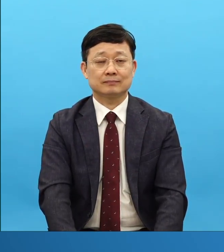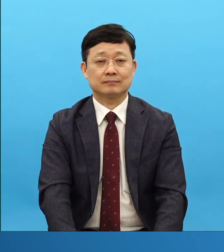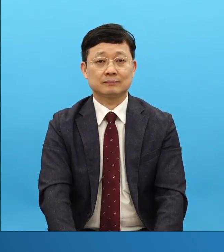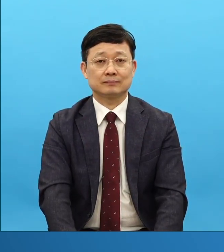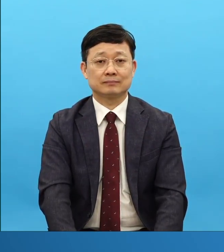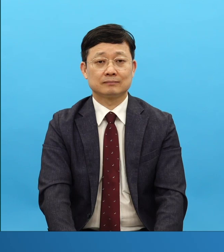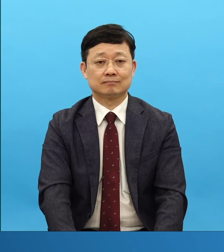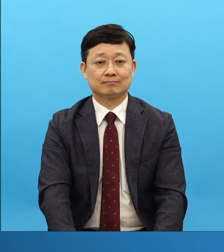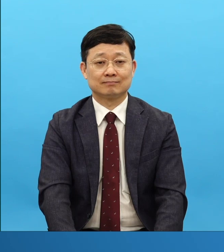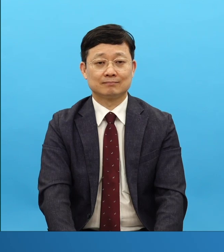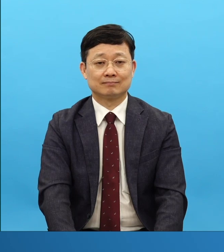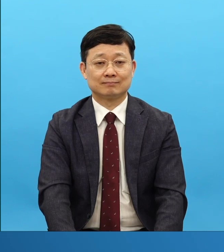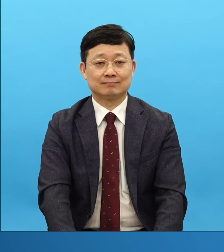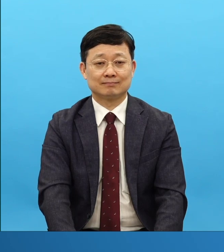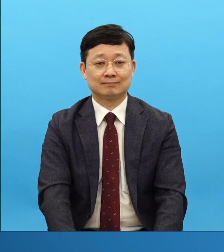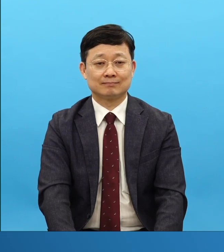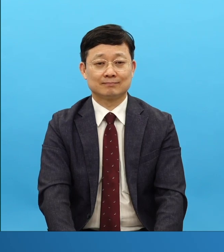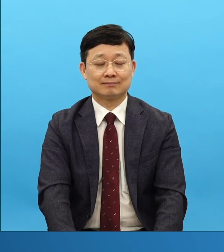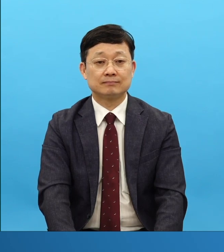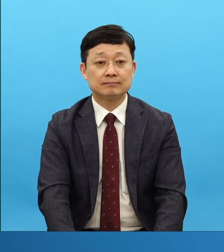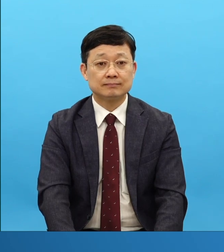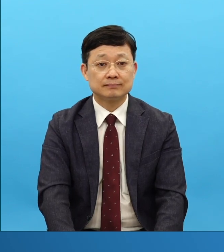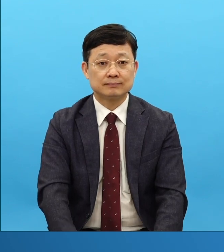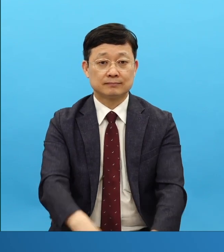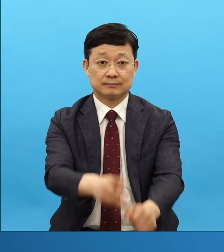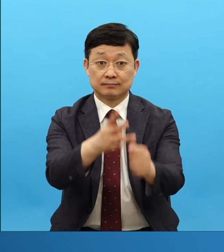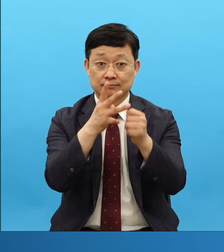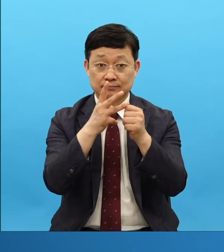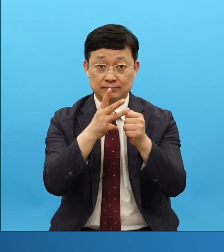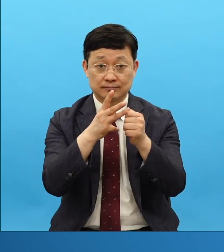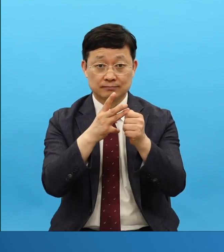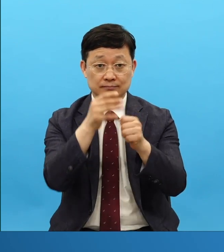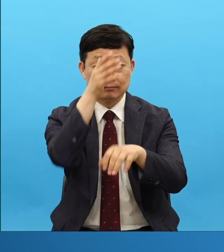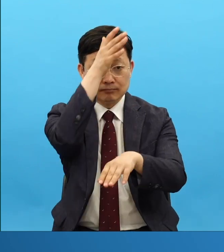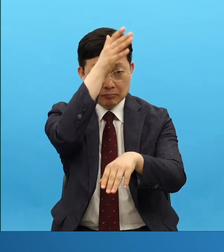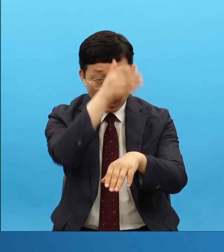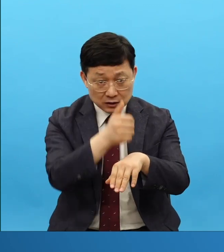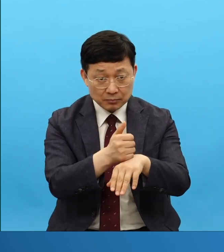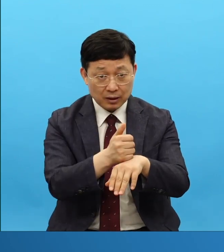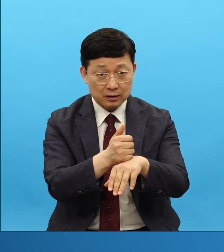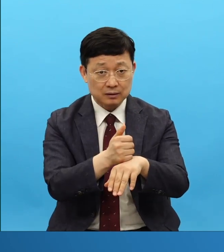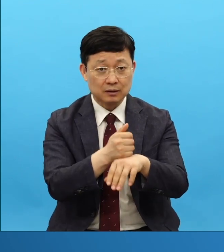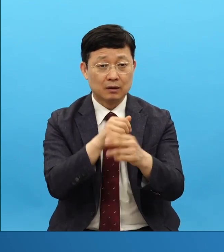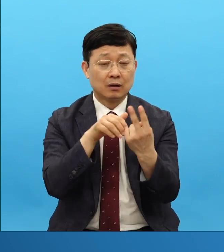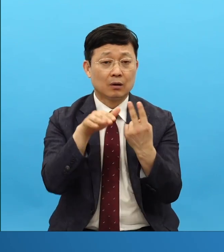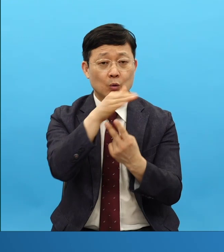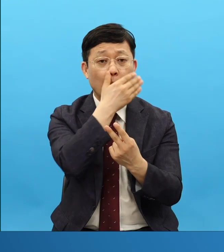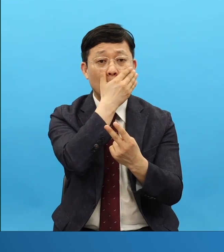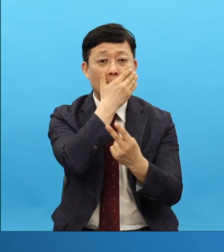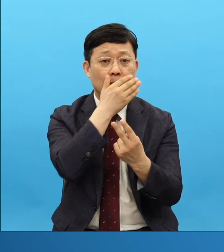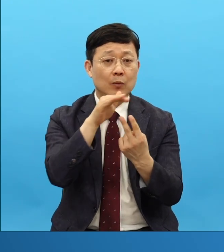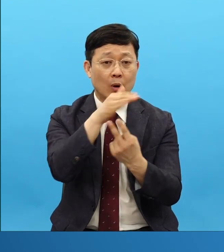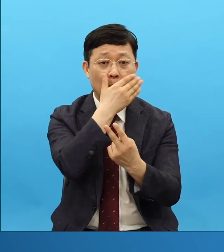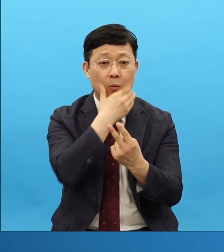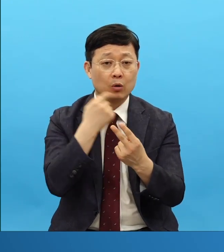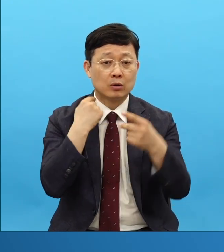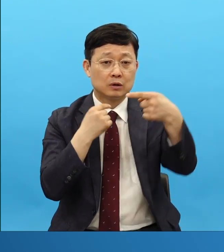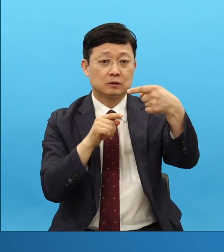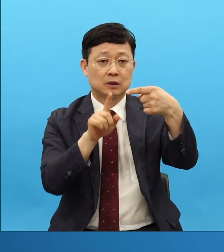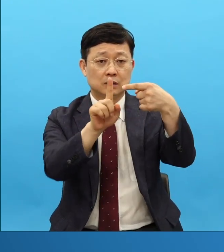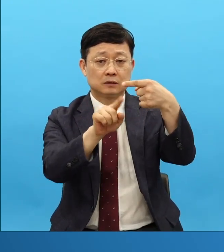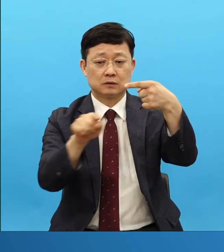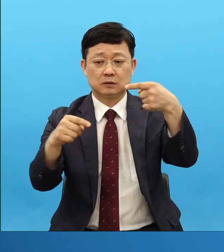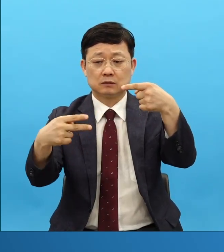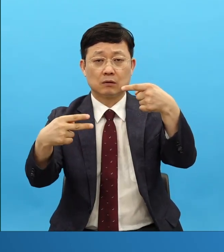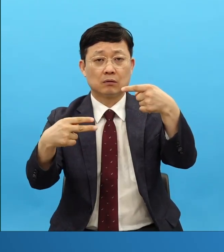얘기해요. From the beginning, he said this. 그러고 마지막에도 얘기했어요. And at the very end, he said this. 요한복음